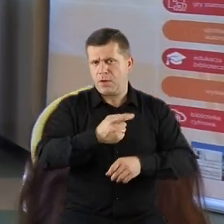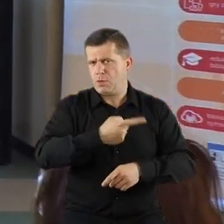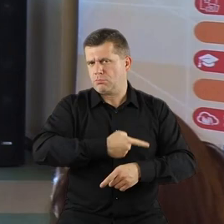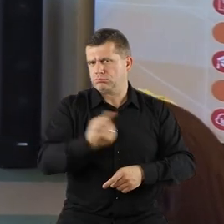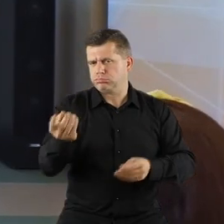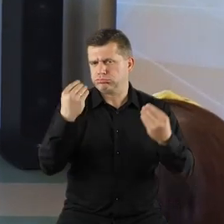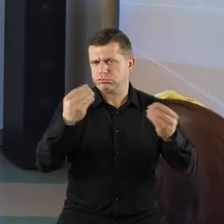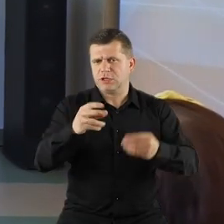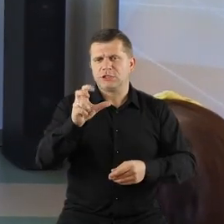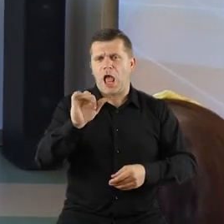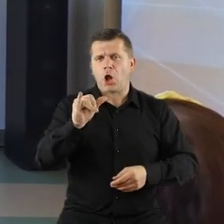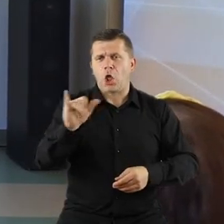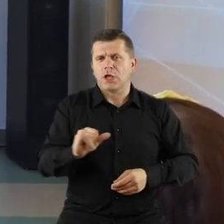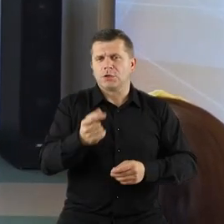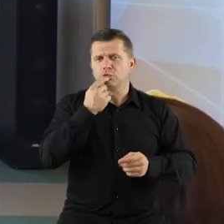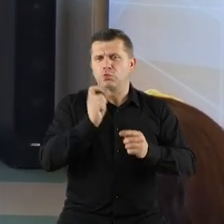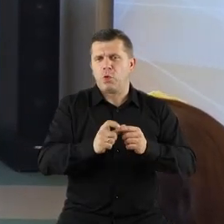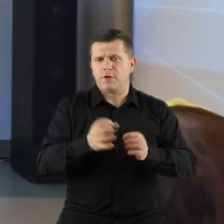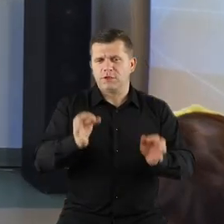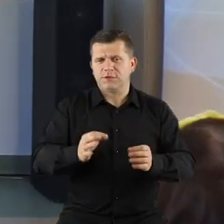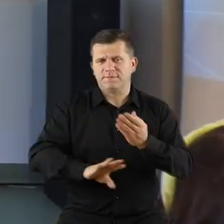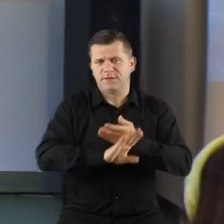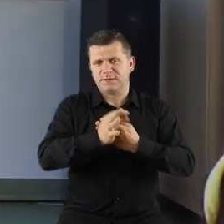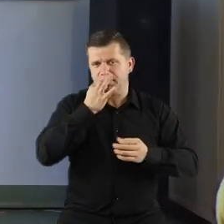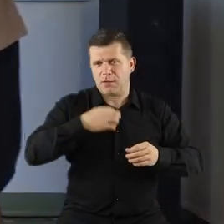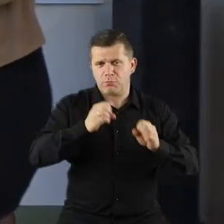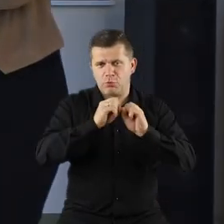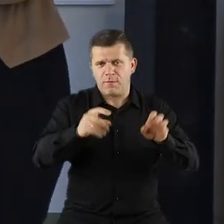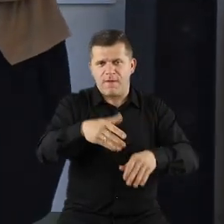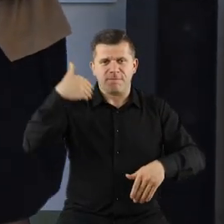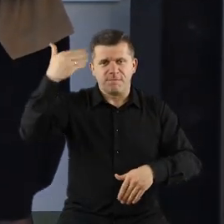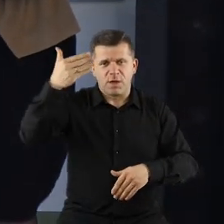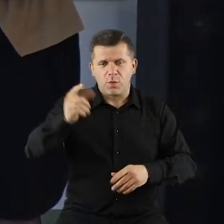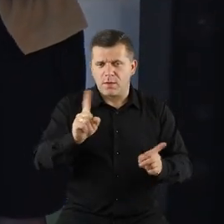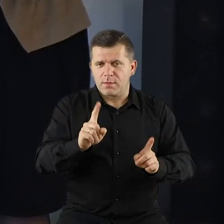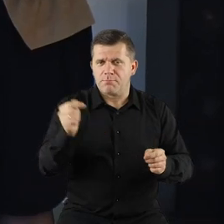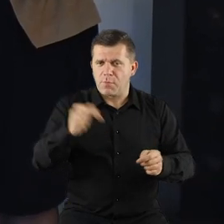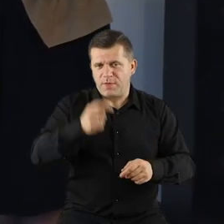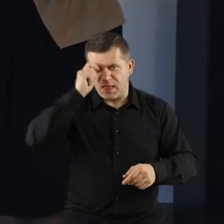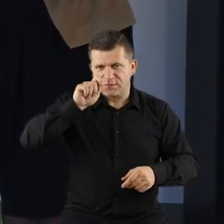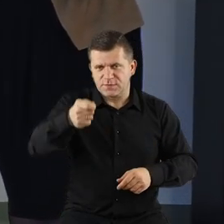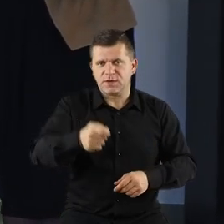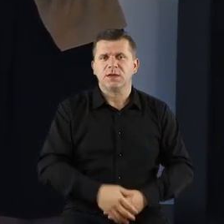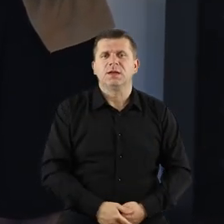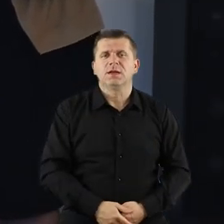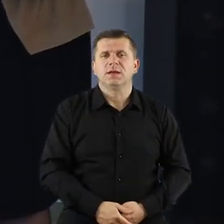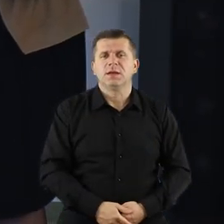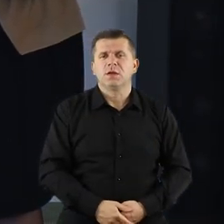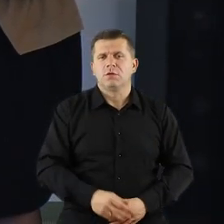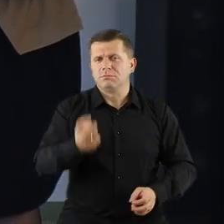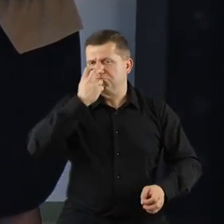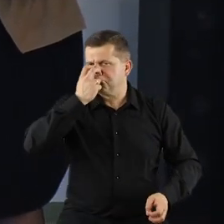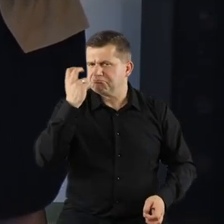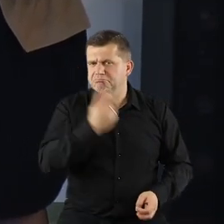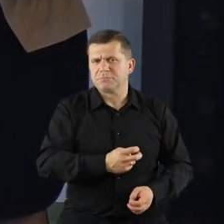i myśmy nazwali te dzisiejsze wystąpienie pani profesor wykładem a właściwie po swoją nazwać No fascynującą